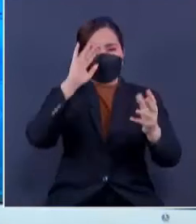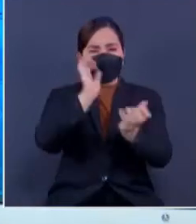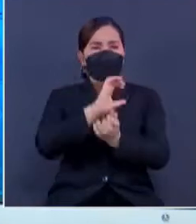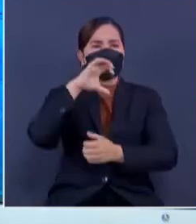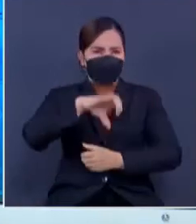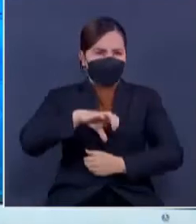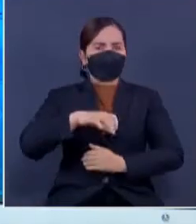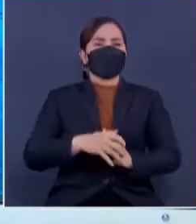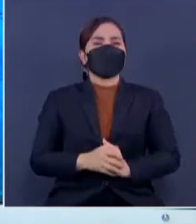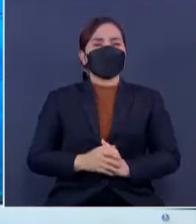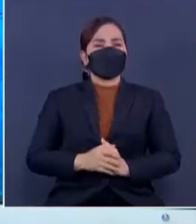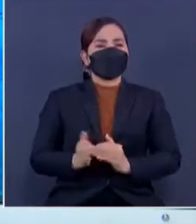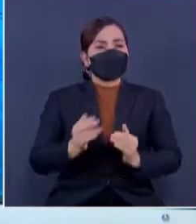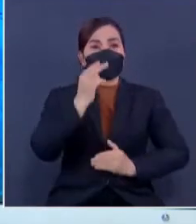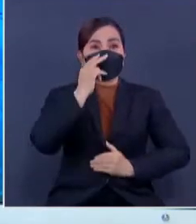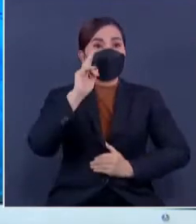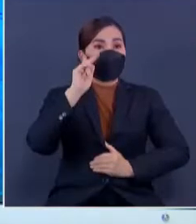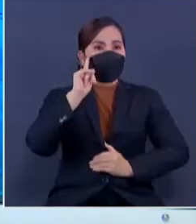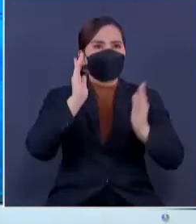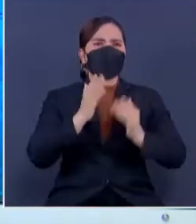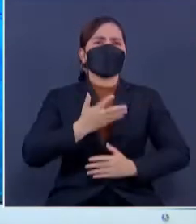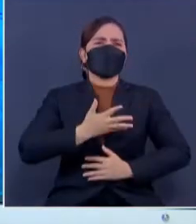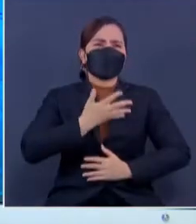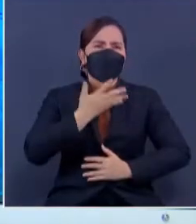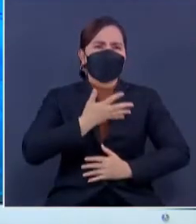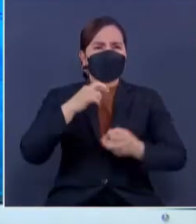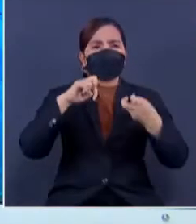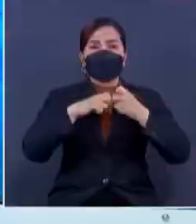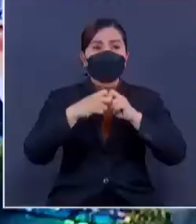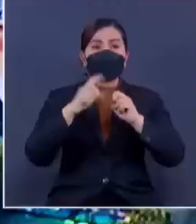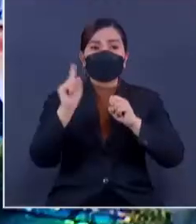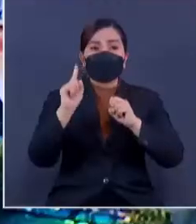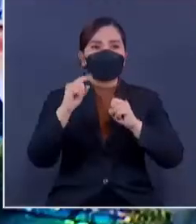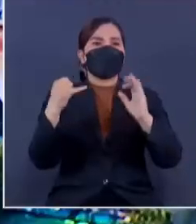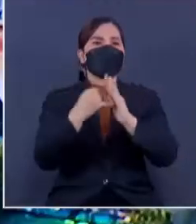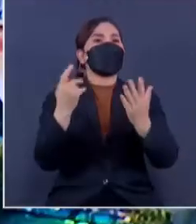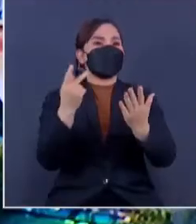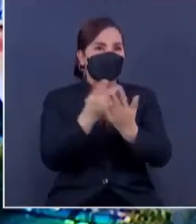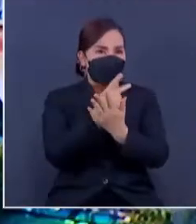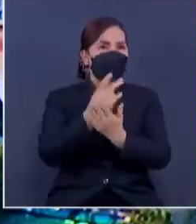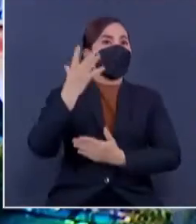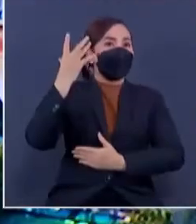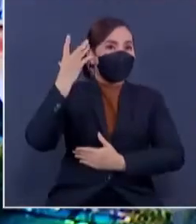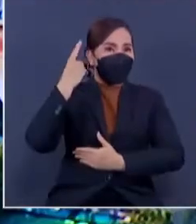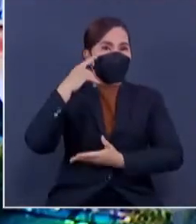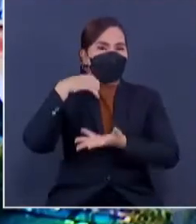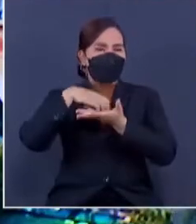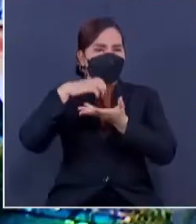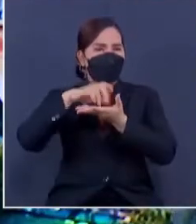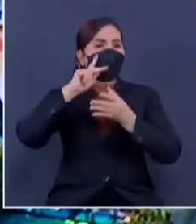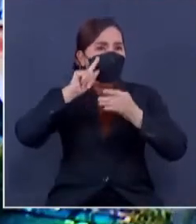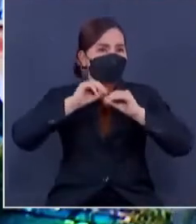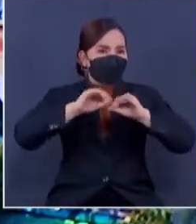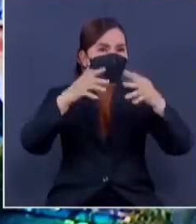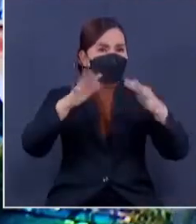คุณผู้ชมมาตามเรื่องนี้กันหน่อยค่ะเป็นเรื่องราวของคนหัวร้อนที่เกิดขึ้นที่จังหวัดกาญจนบุรีเราเคยนำเสนอไปเมื่อวานนี้นะคะชายคนนี้เ